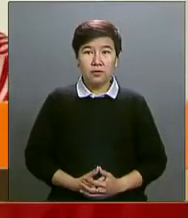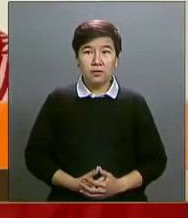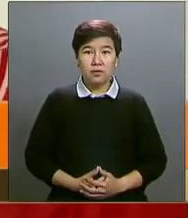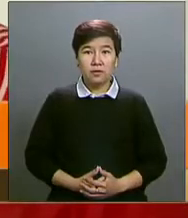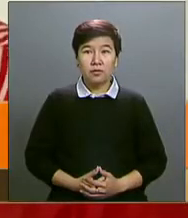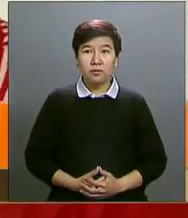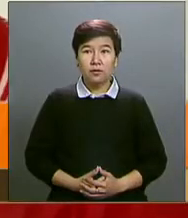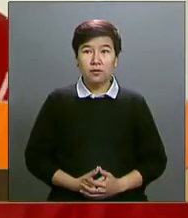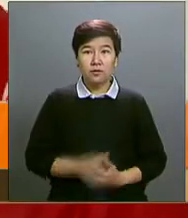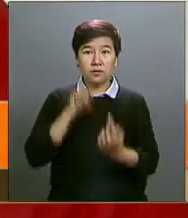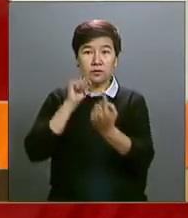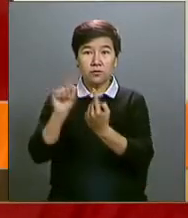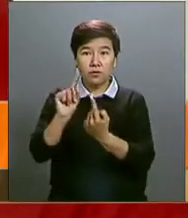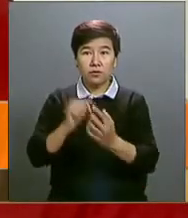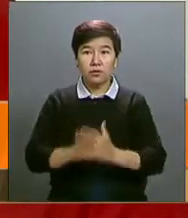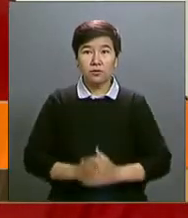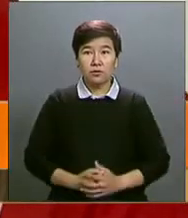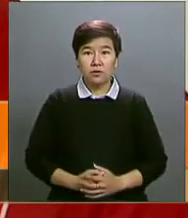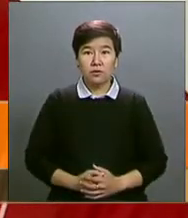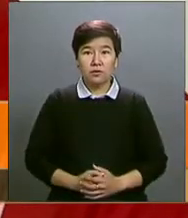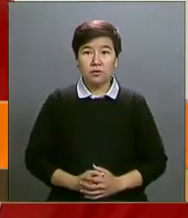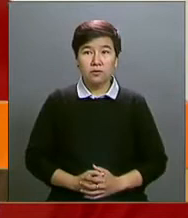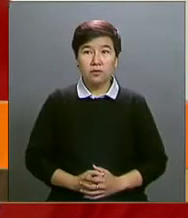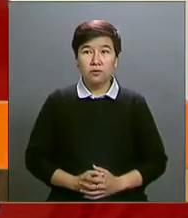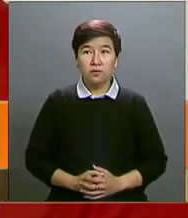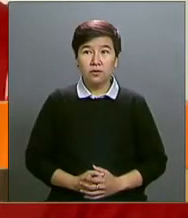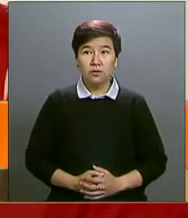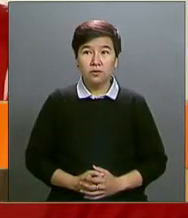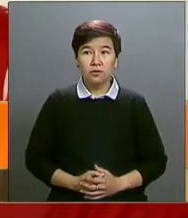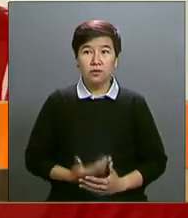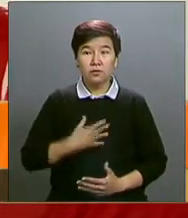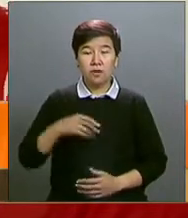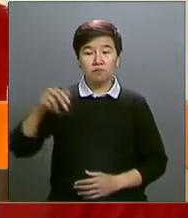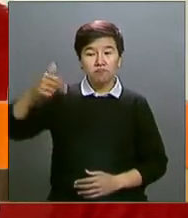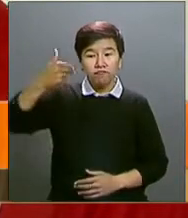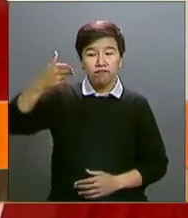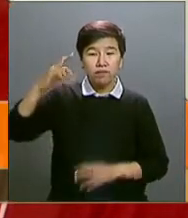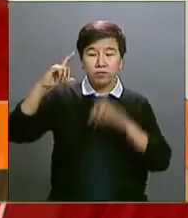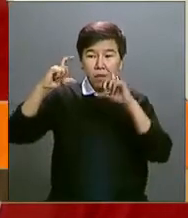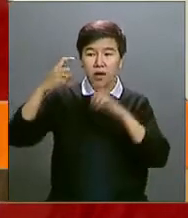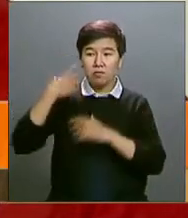เรื่องของเควียร์ก็ดีแล้วที่พี่เขาม